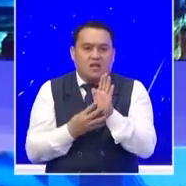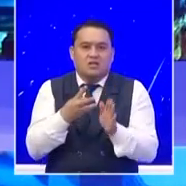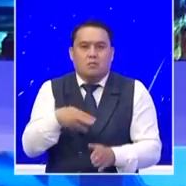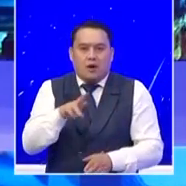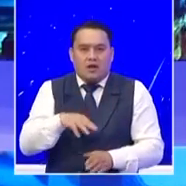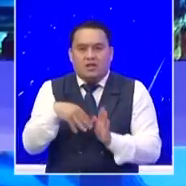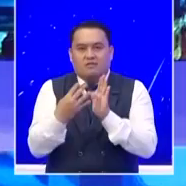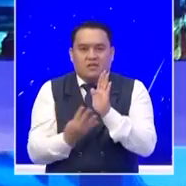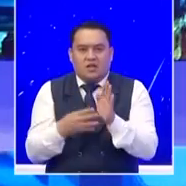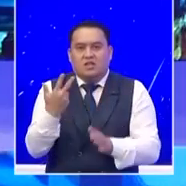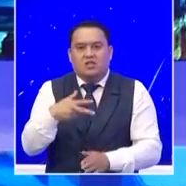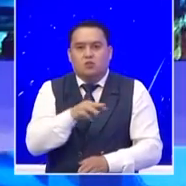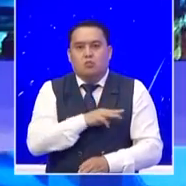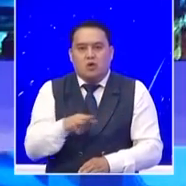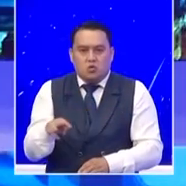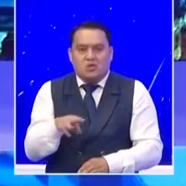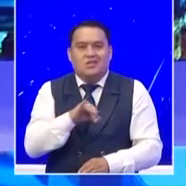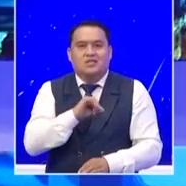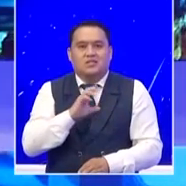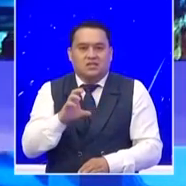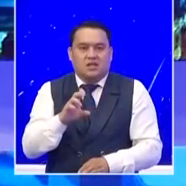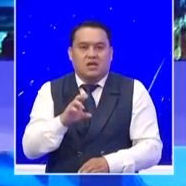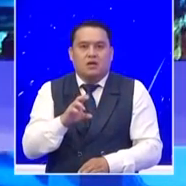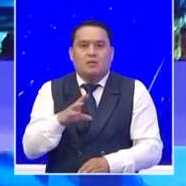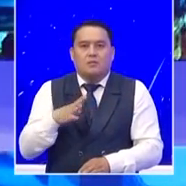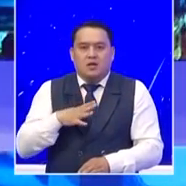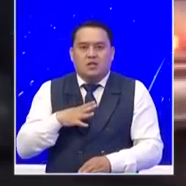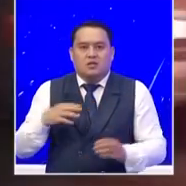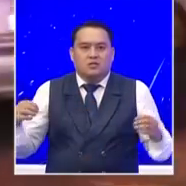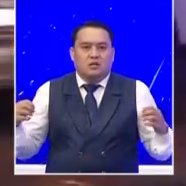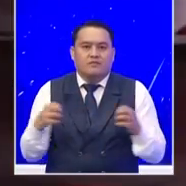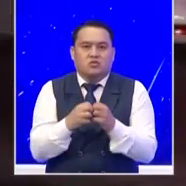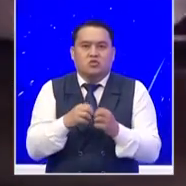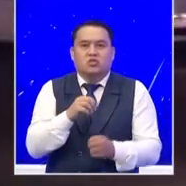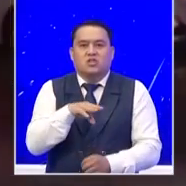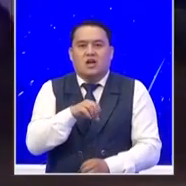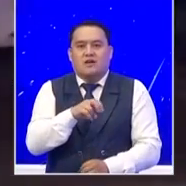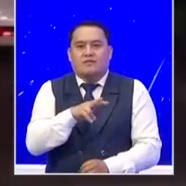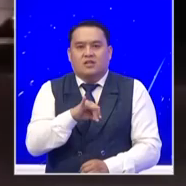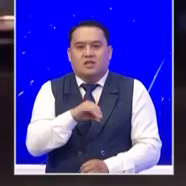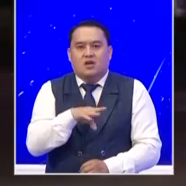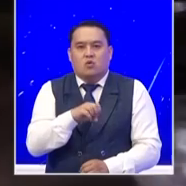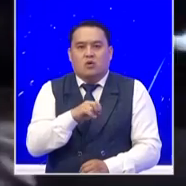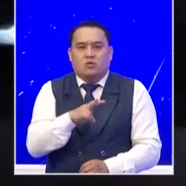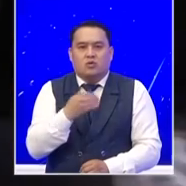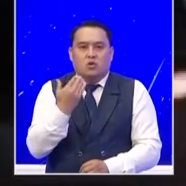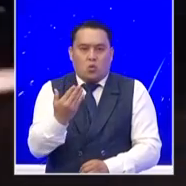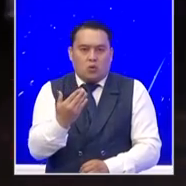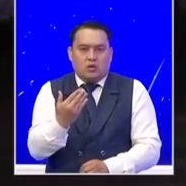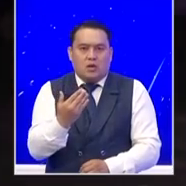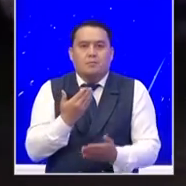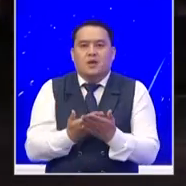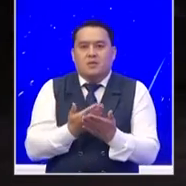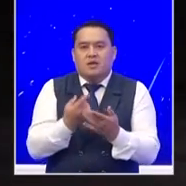около 19 часов 30 минут на трассе у въезда в город Исык произошло лобовое столкновение «Шевроле Круз» и «Дао Аравон».